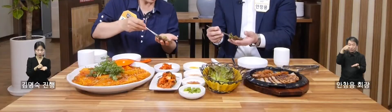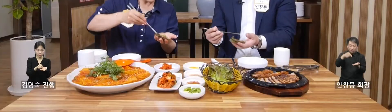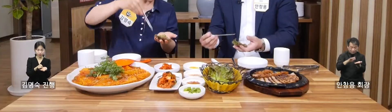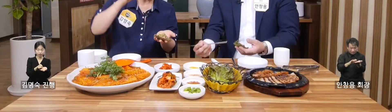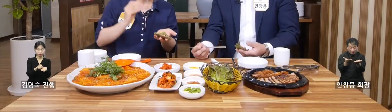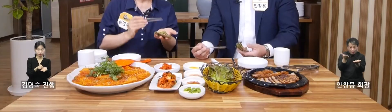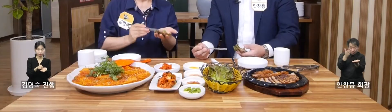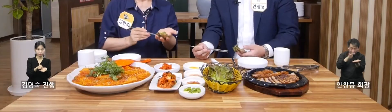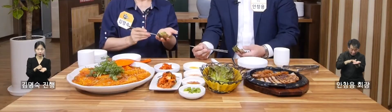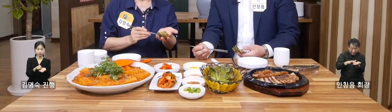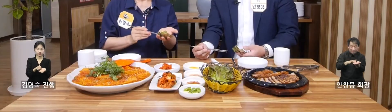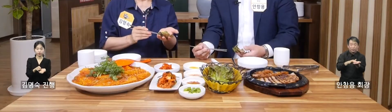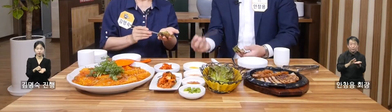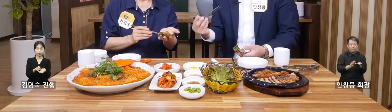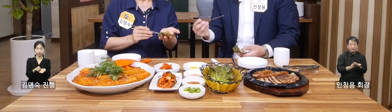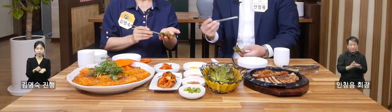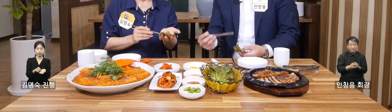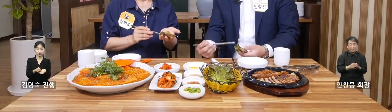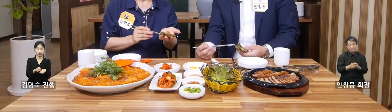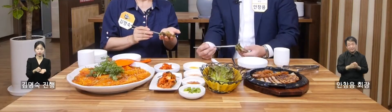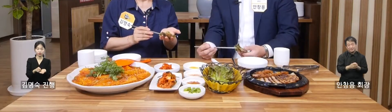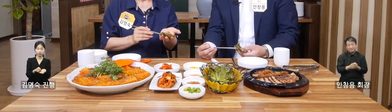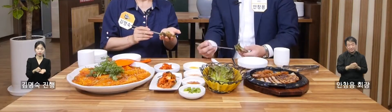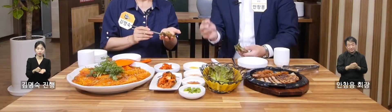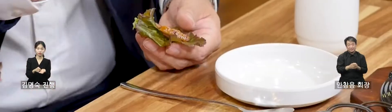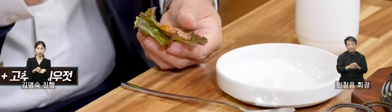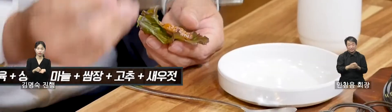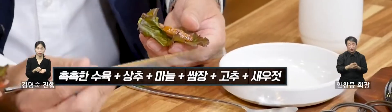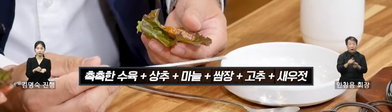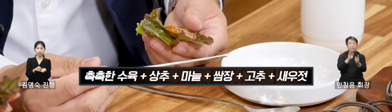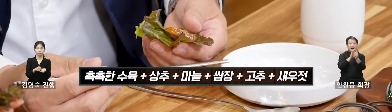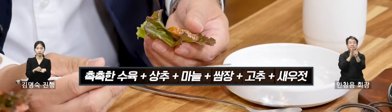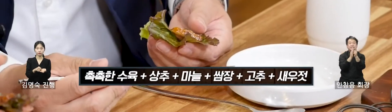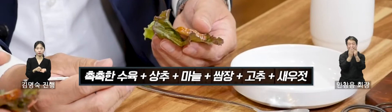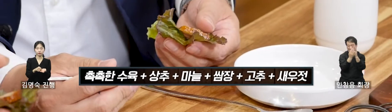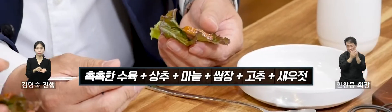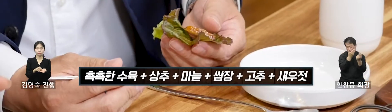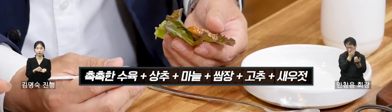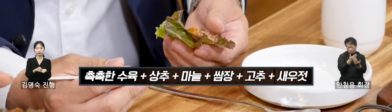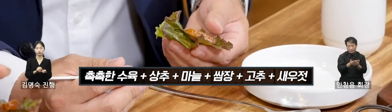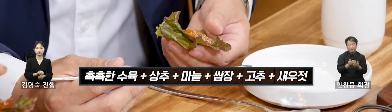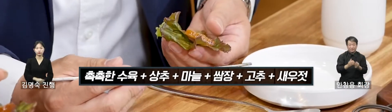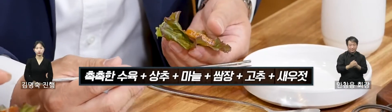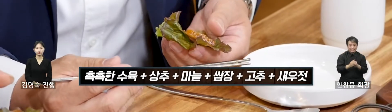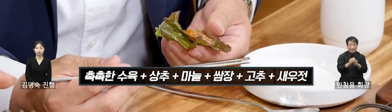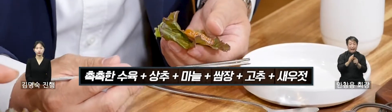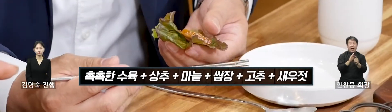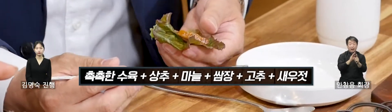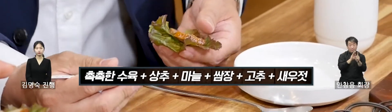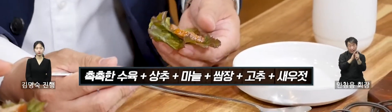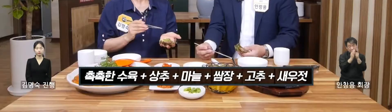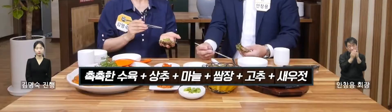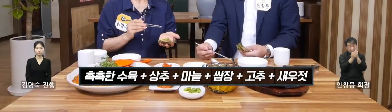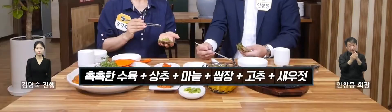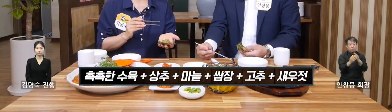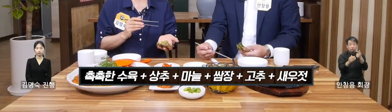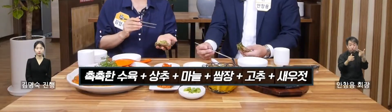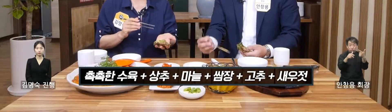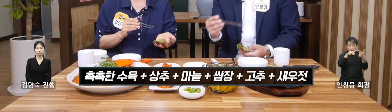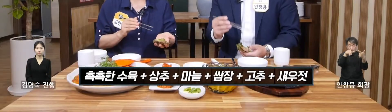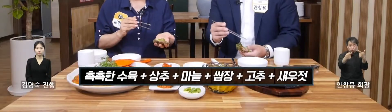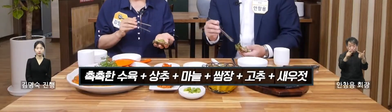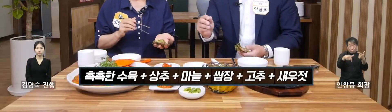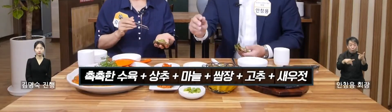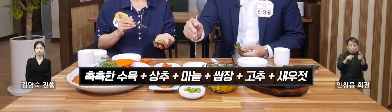올려놓고요. 이 알싸한 맛을 내게 하는 저 마늘이 중요합니다. 이 마늘을 육종마늘을 사용하는지 모르겠어요.